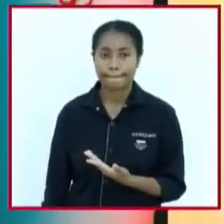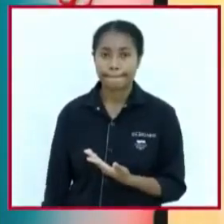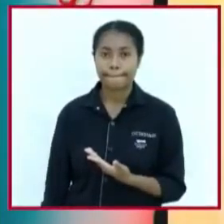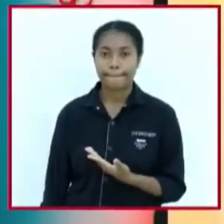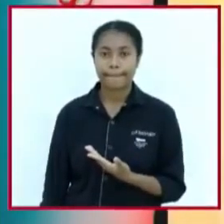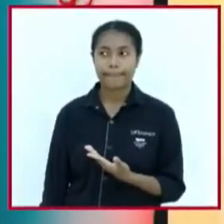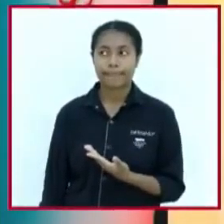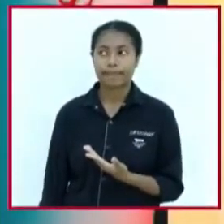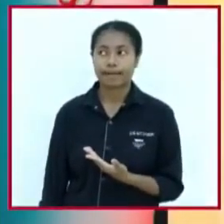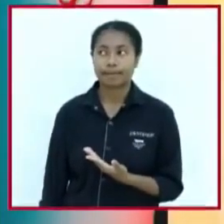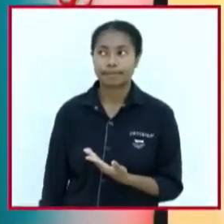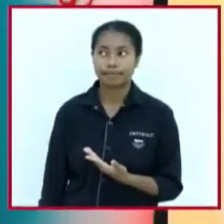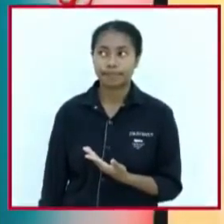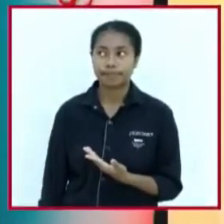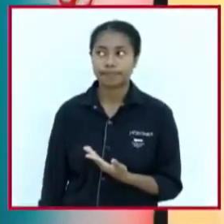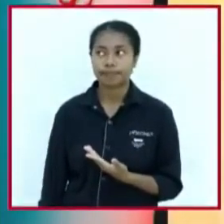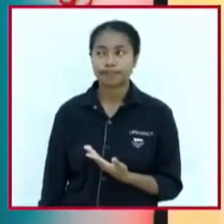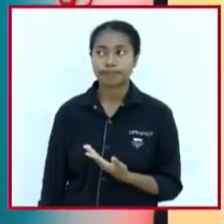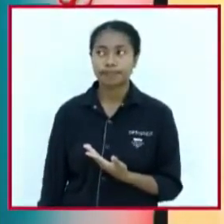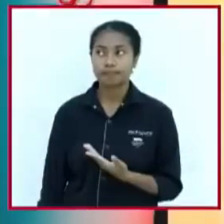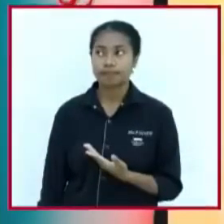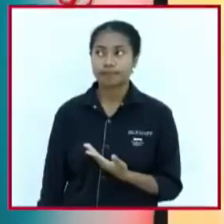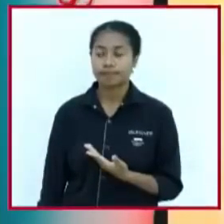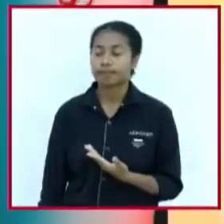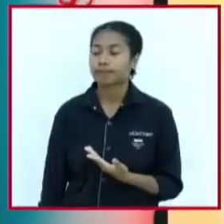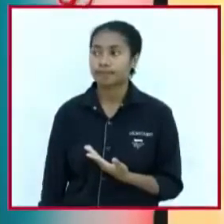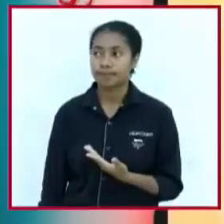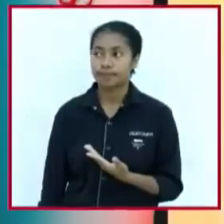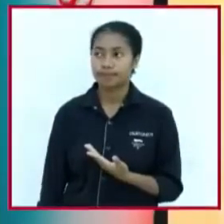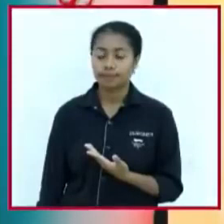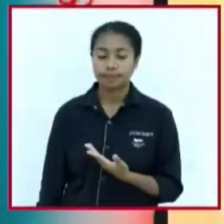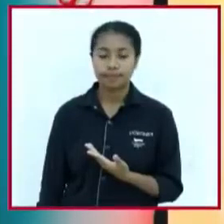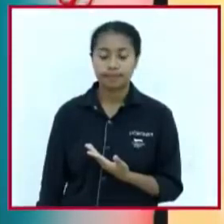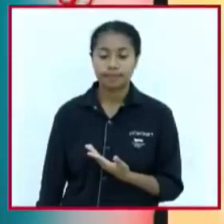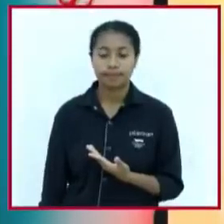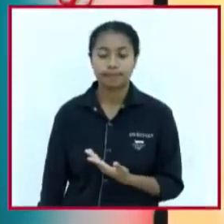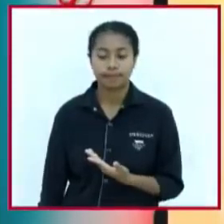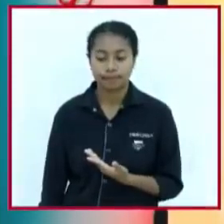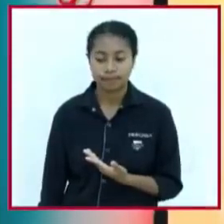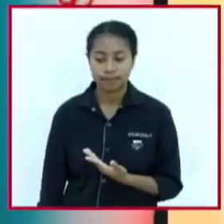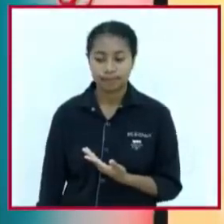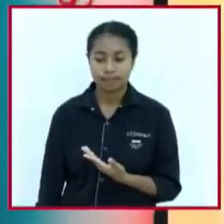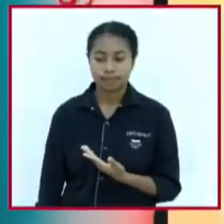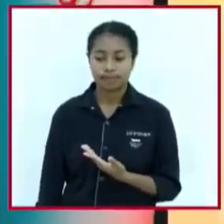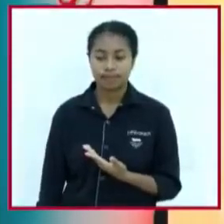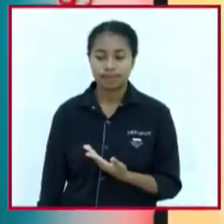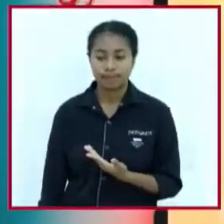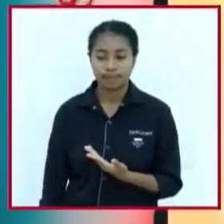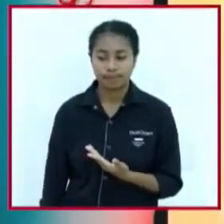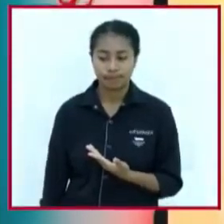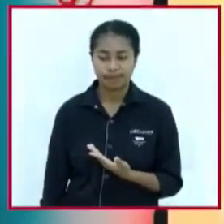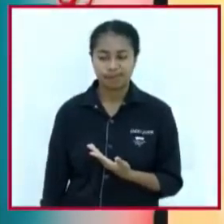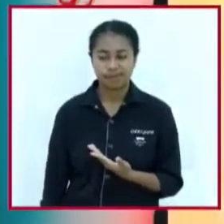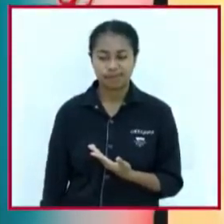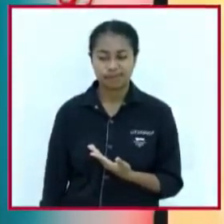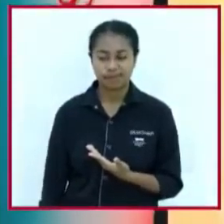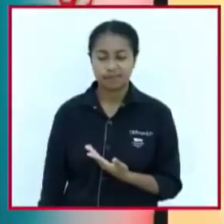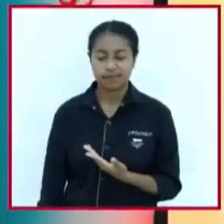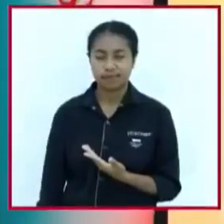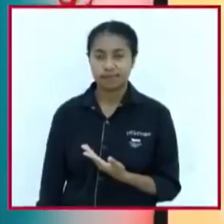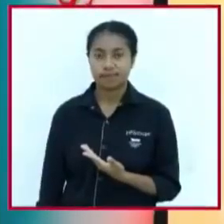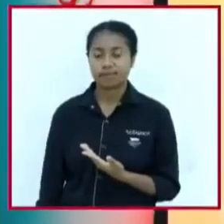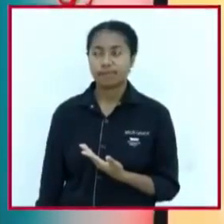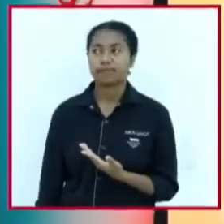Sebab imam besar yang kita punya bukanlah imam besar yang tidak dapat turut merasakan kelemahan-kelemahan kita sebaliknya